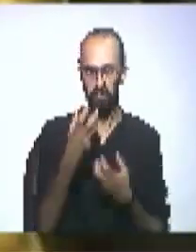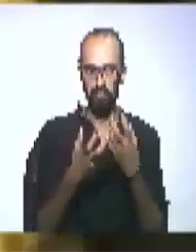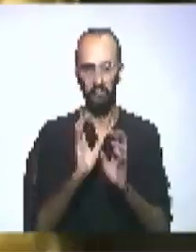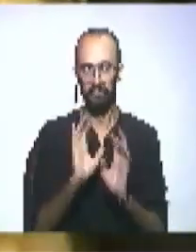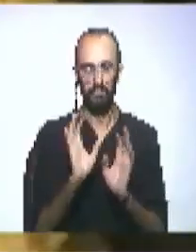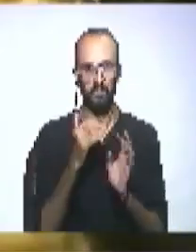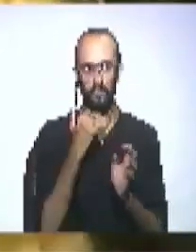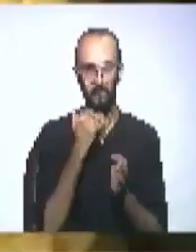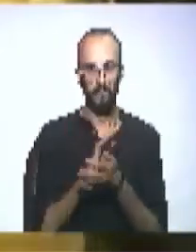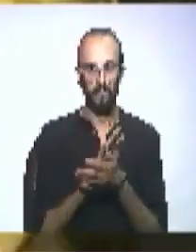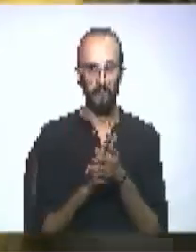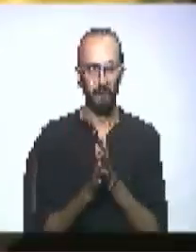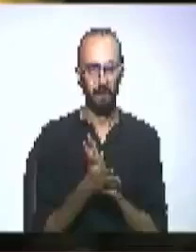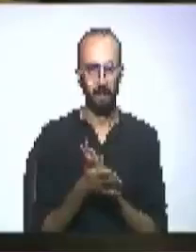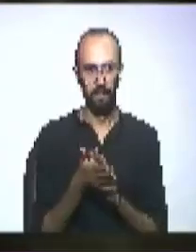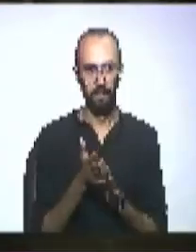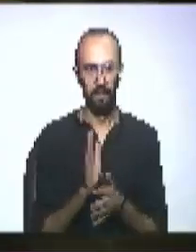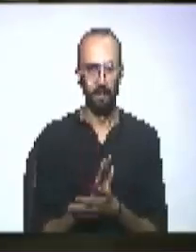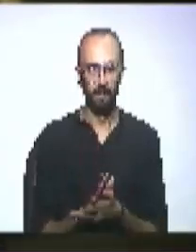اهو.